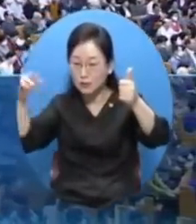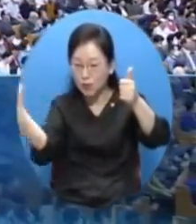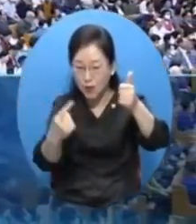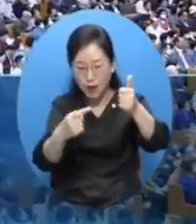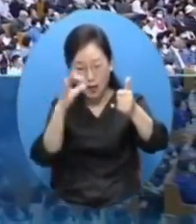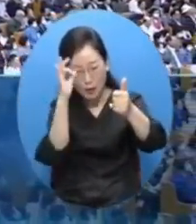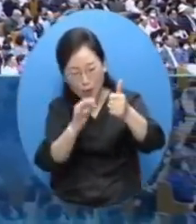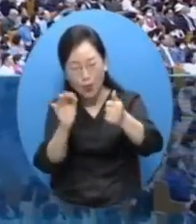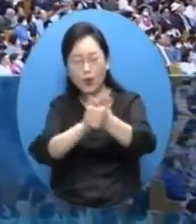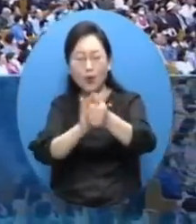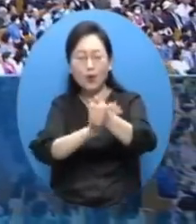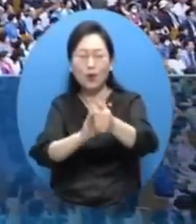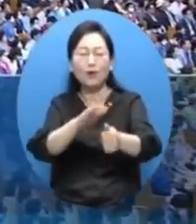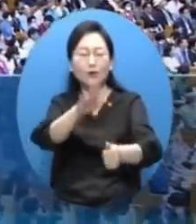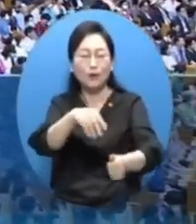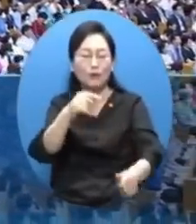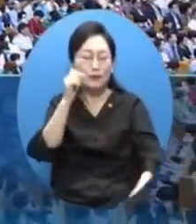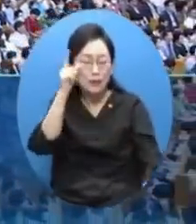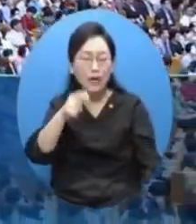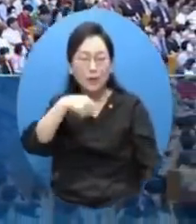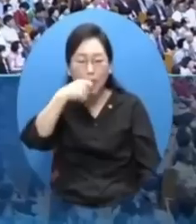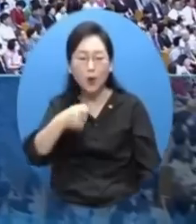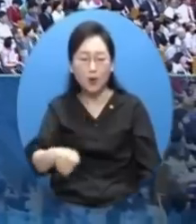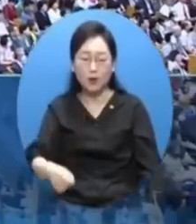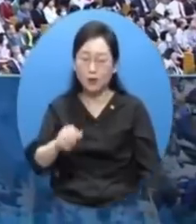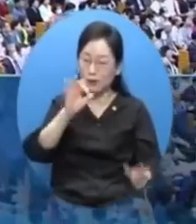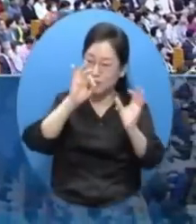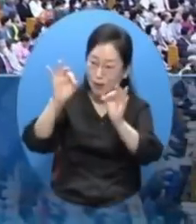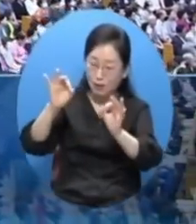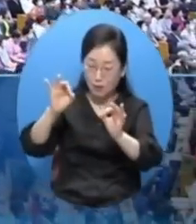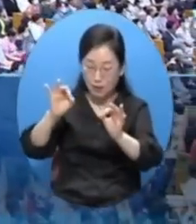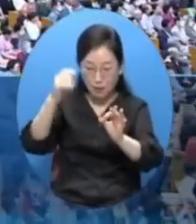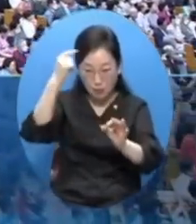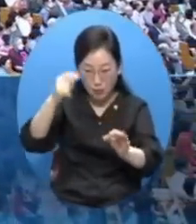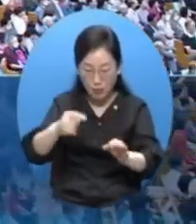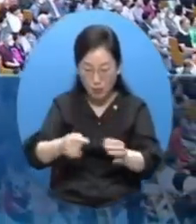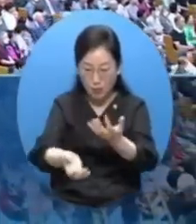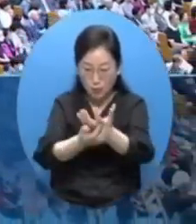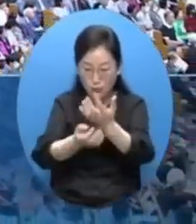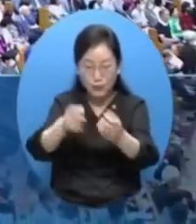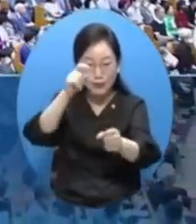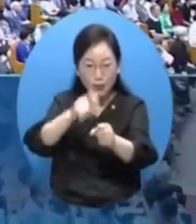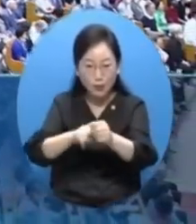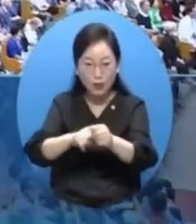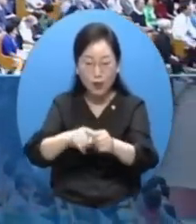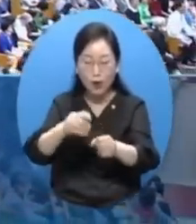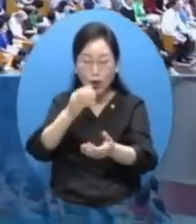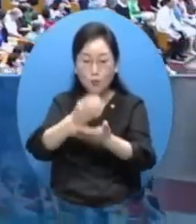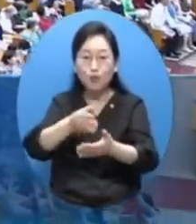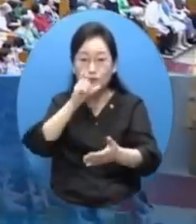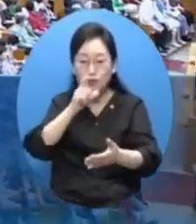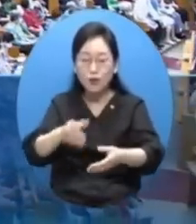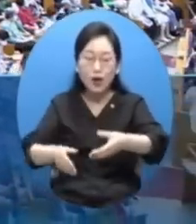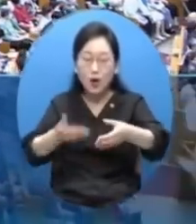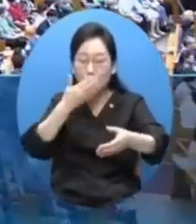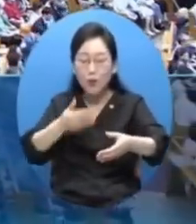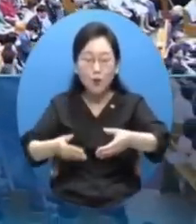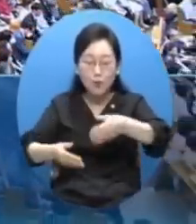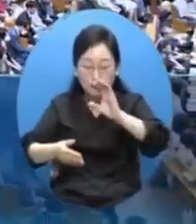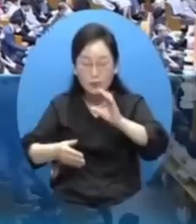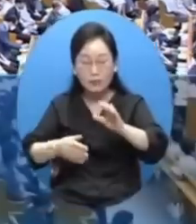이르되 일어나 일어나서 먹으라 하는지라. 본즉 머리맡에 숯불에 구운 떡과 한 병 물이 있더라. 이에 먹고 마시고 다시